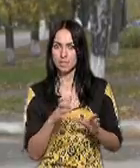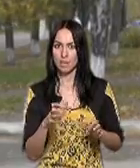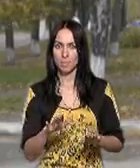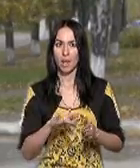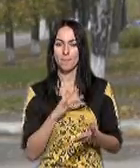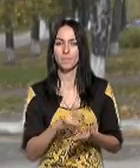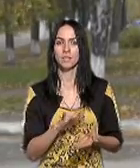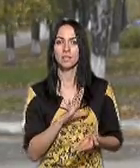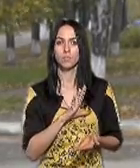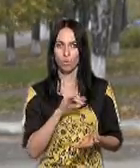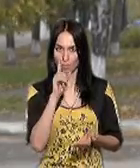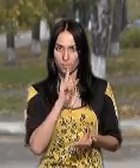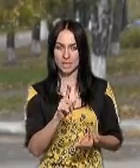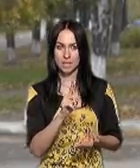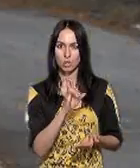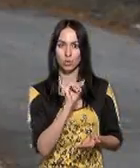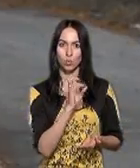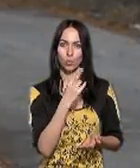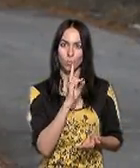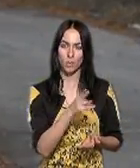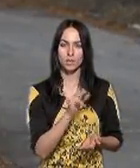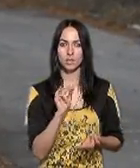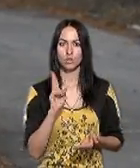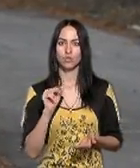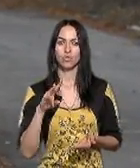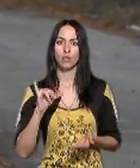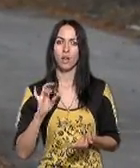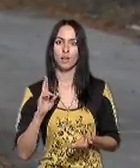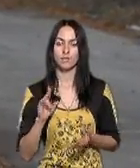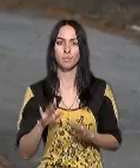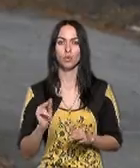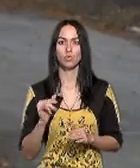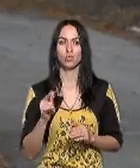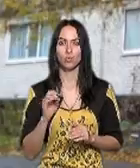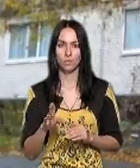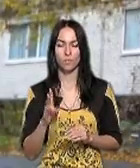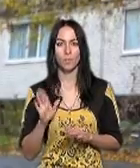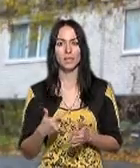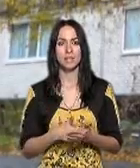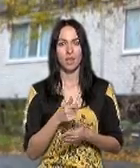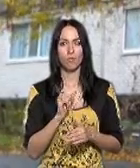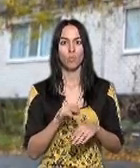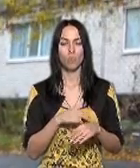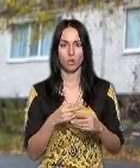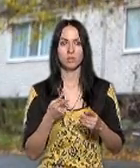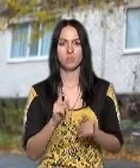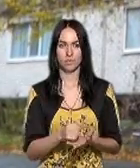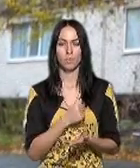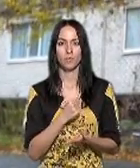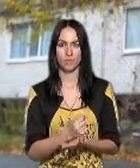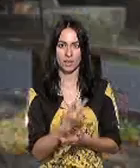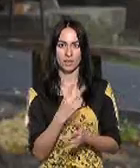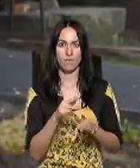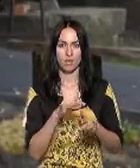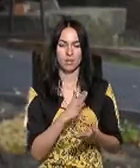місто Куп'янськ та селище Чкалівське на Чугуївщині. Після заяви посадовця у поліції підтверджують, провадять дві справи.